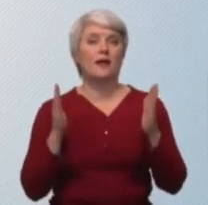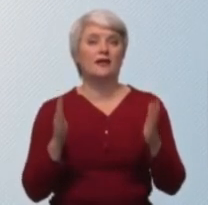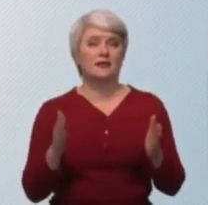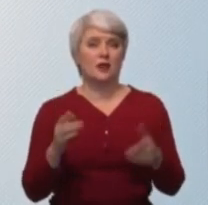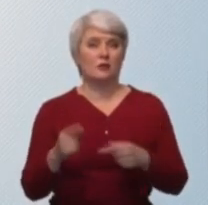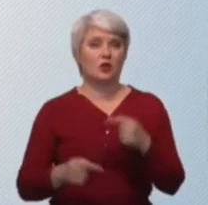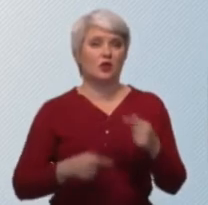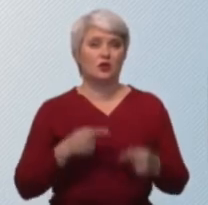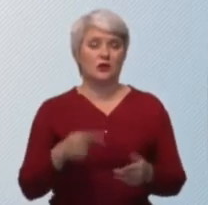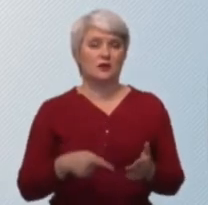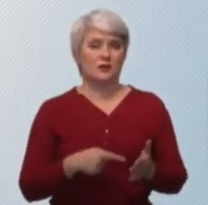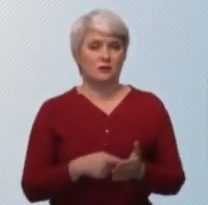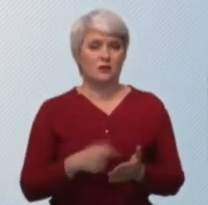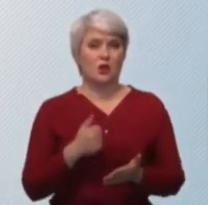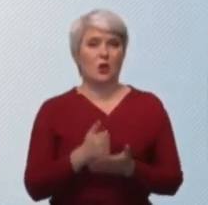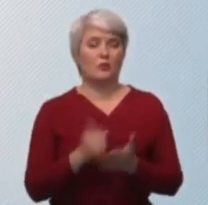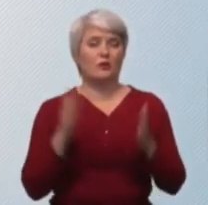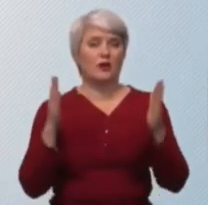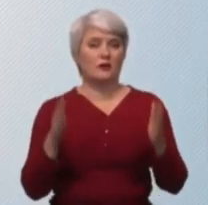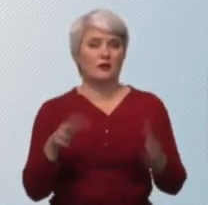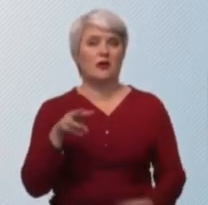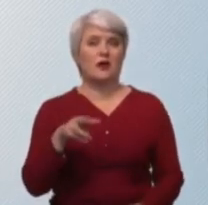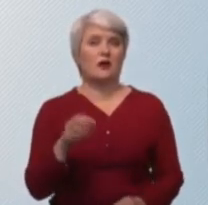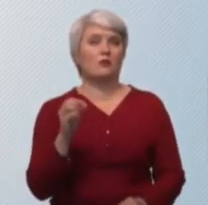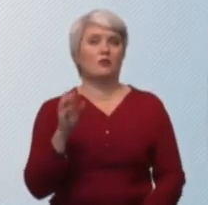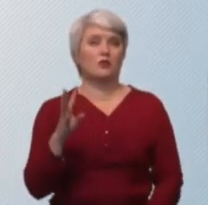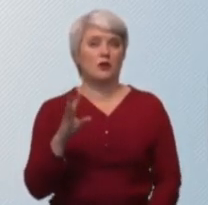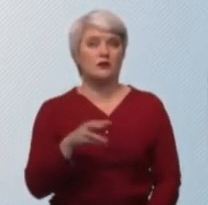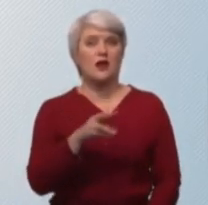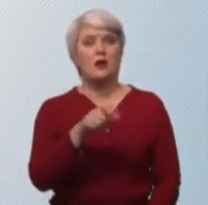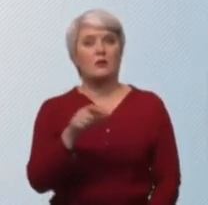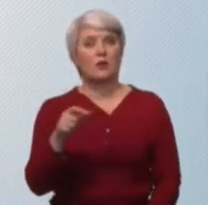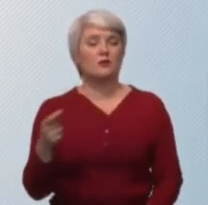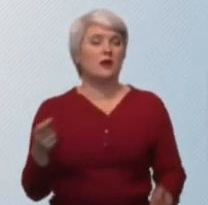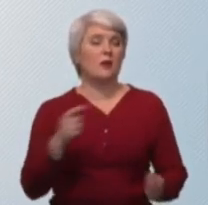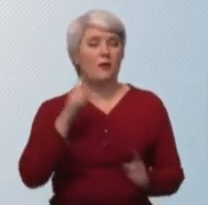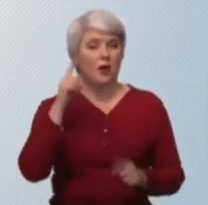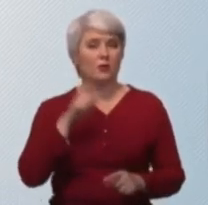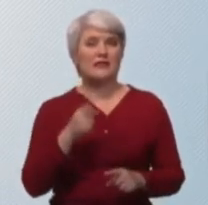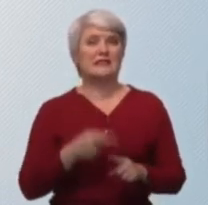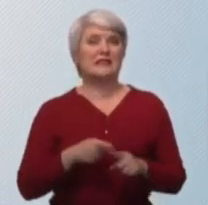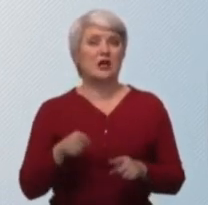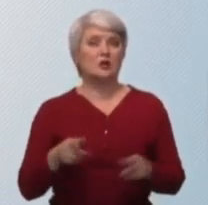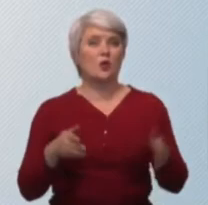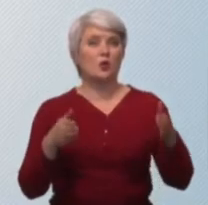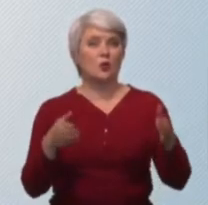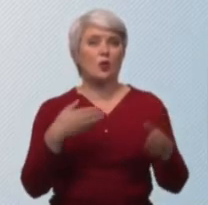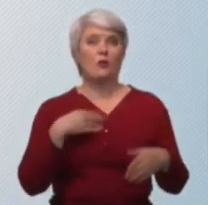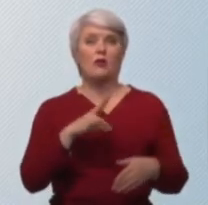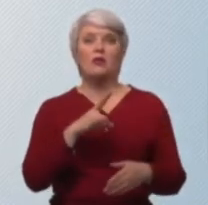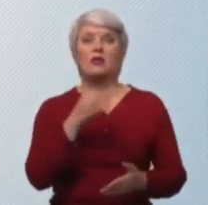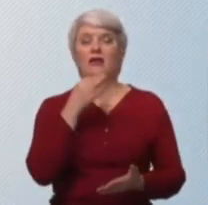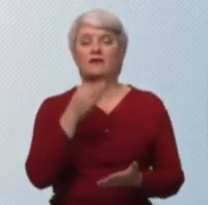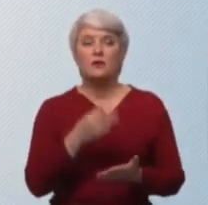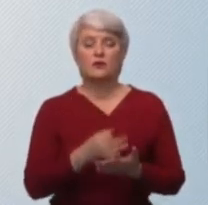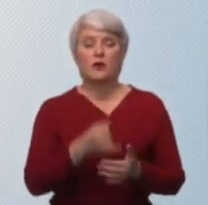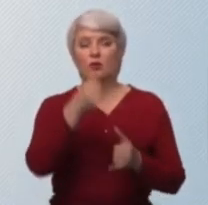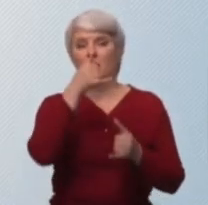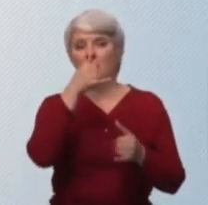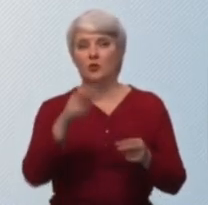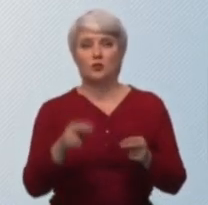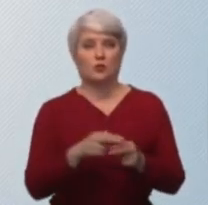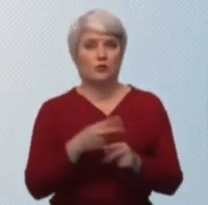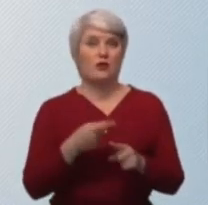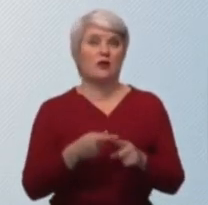місто приходить дорога траса М14. Миколаївці, мало хто з них знає, що за цю дорогу ми не відповідаємо і не можемо її ремонтувати. Але ця дорога